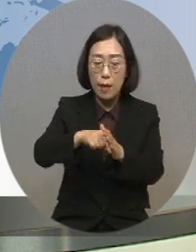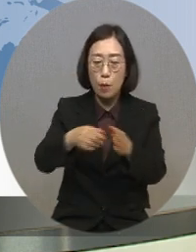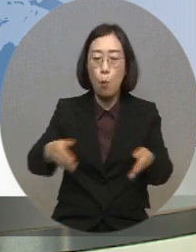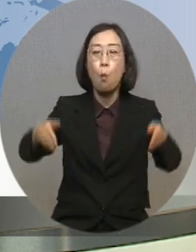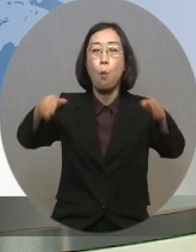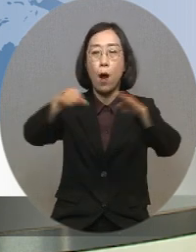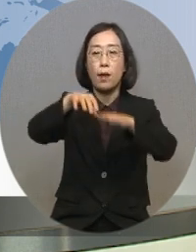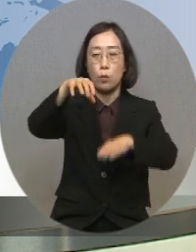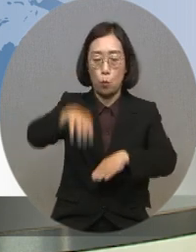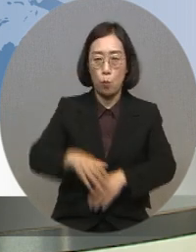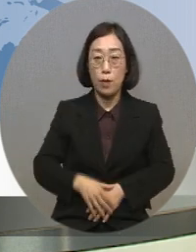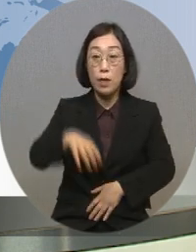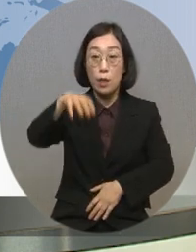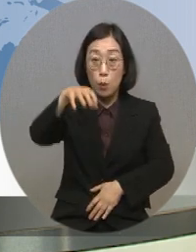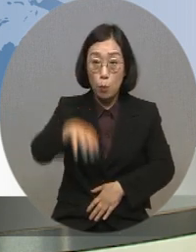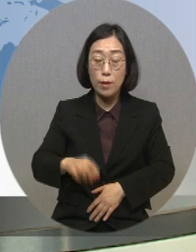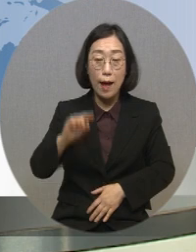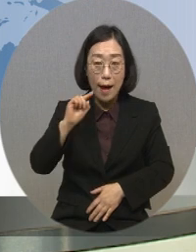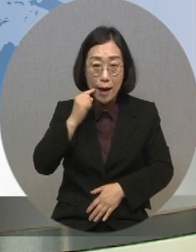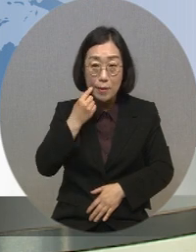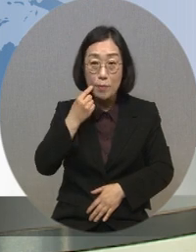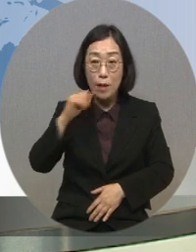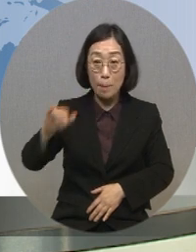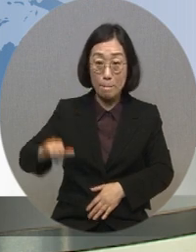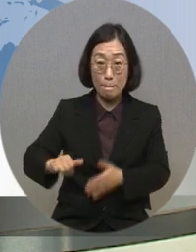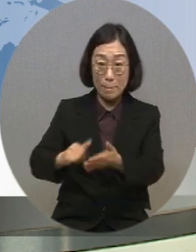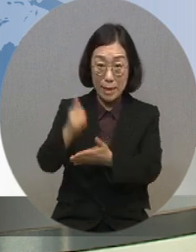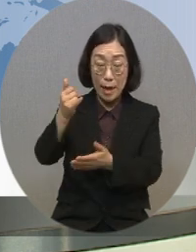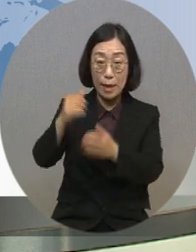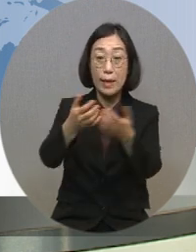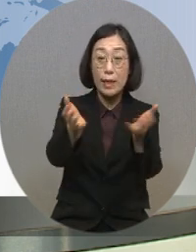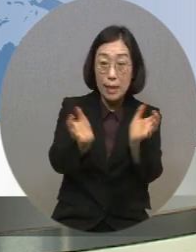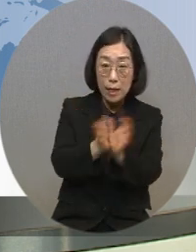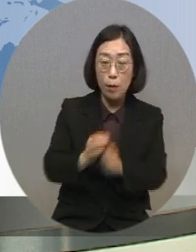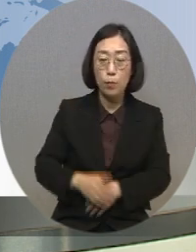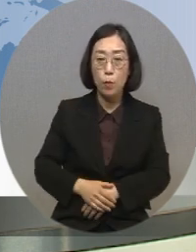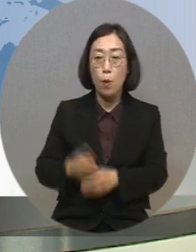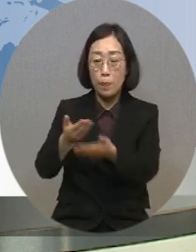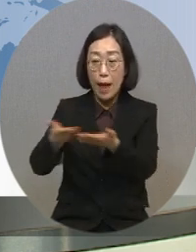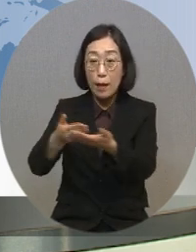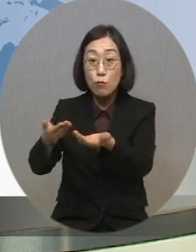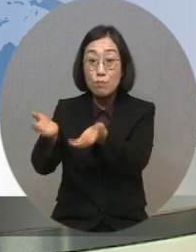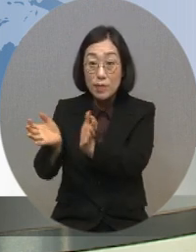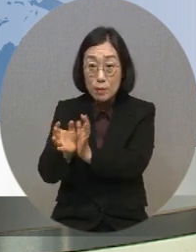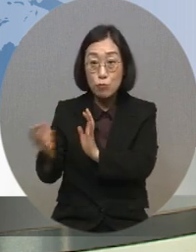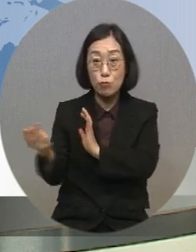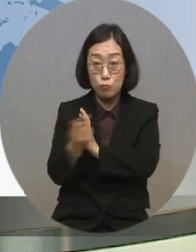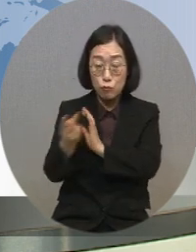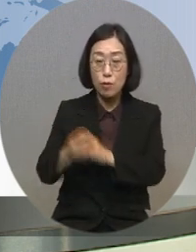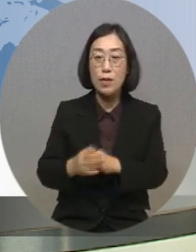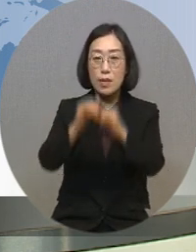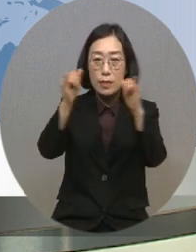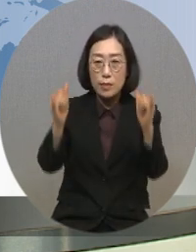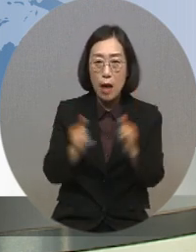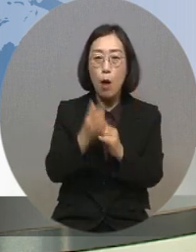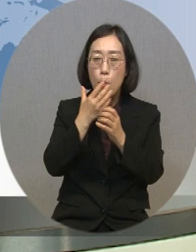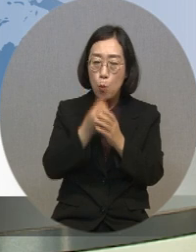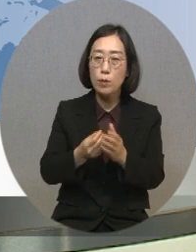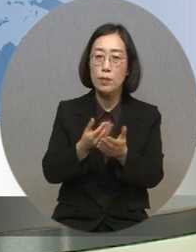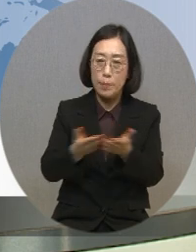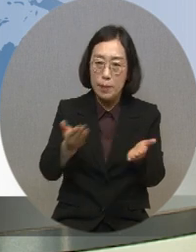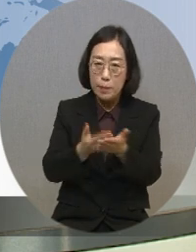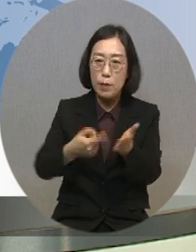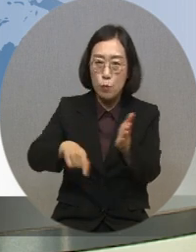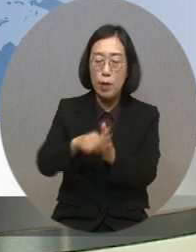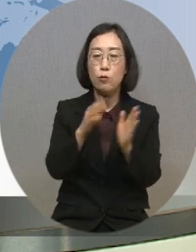문화예술공간인데요. 이곳에서 아름다운 비행과 나눔고용복지재단 양주지부가 함께 사회복지 나눔을 위한 계획을